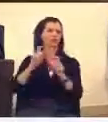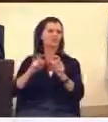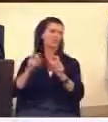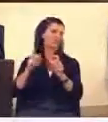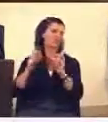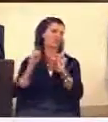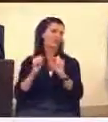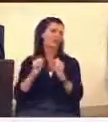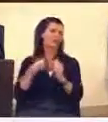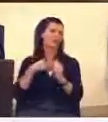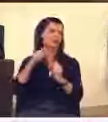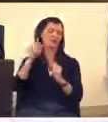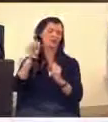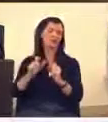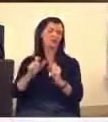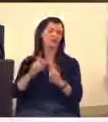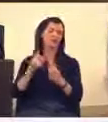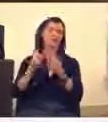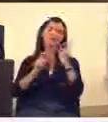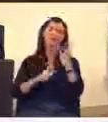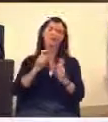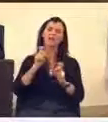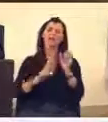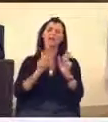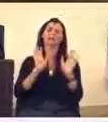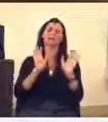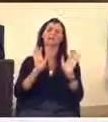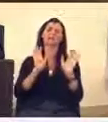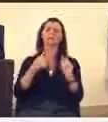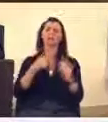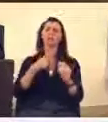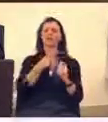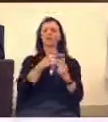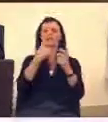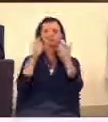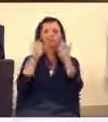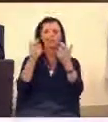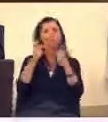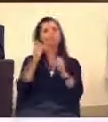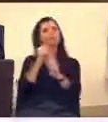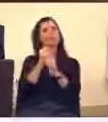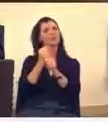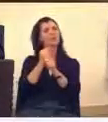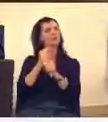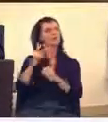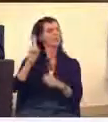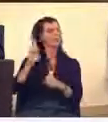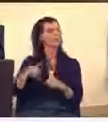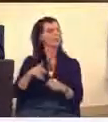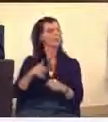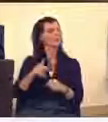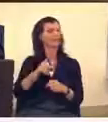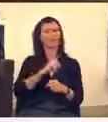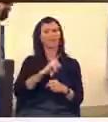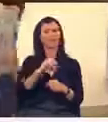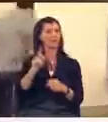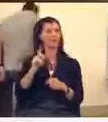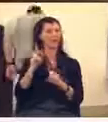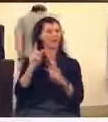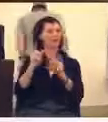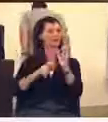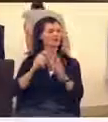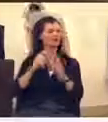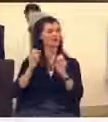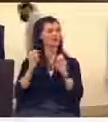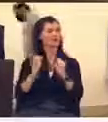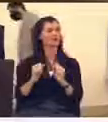אזרחיים ואנחנו רוצים להמשיך להיות אזרחיים. השומרים שעובדים בקניון הם לא בעצם, הם לא אנשי הביטחון שצריכים לשמור